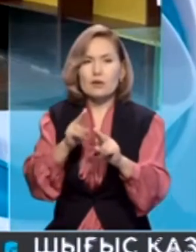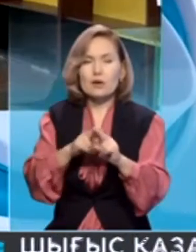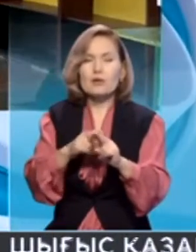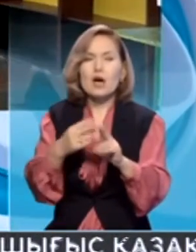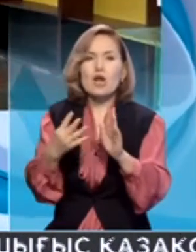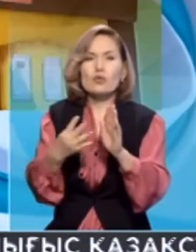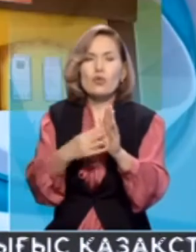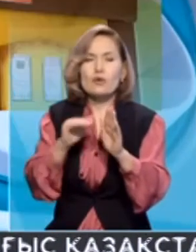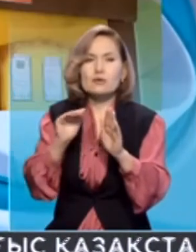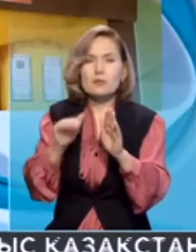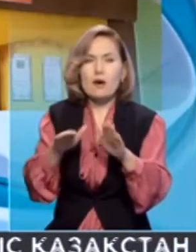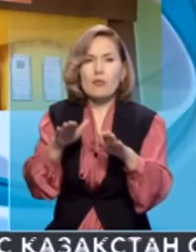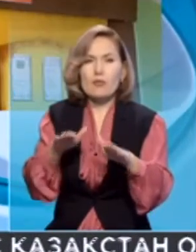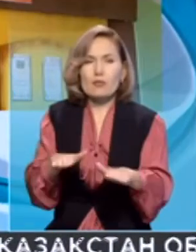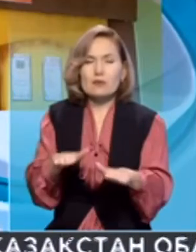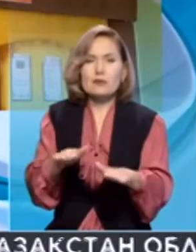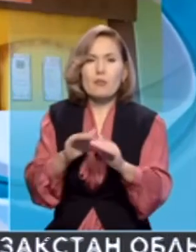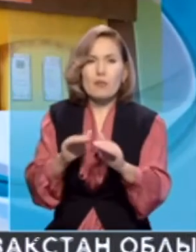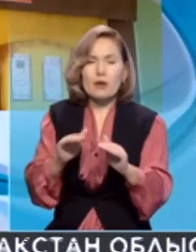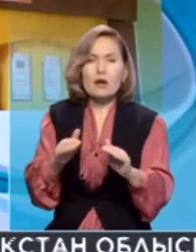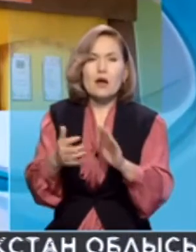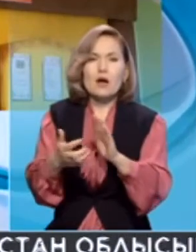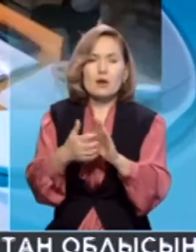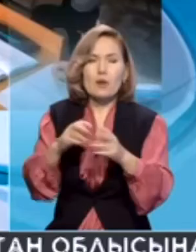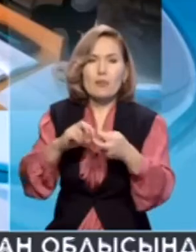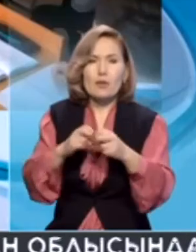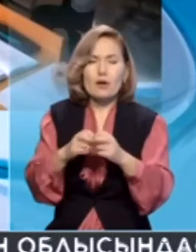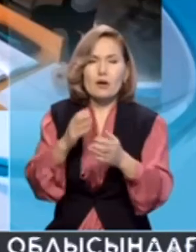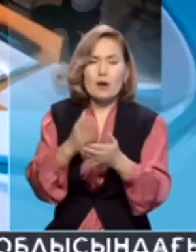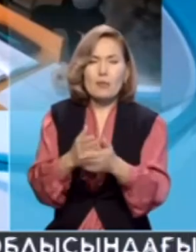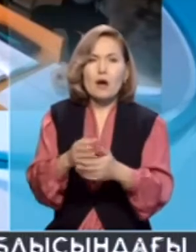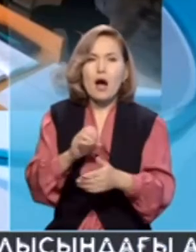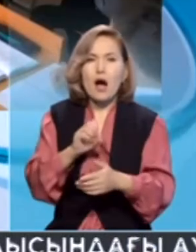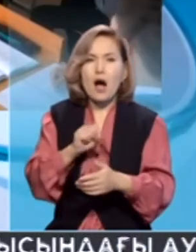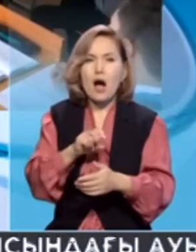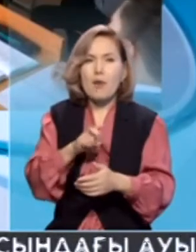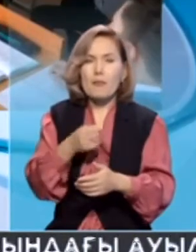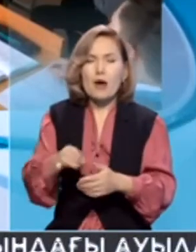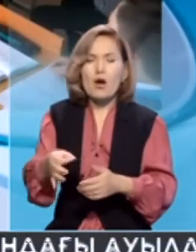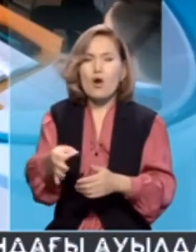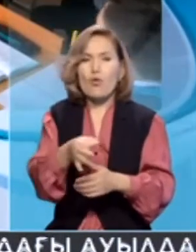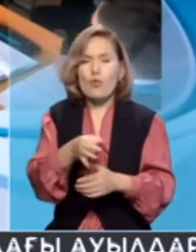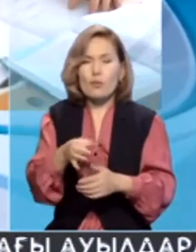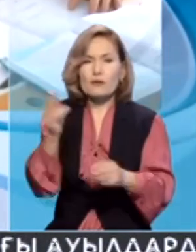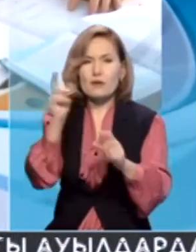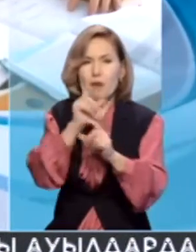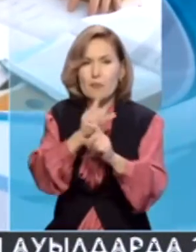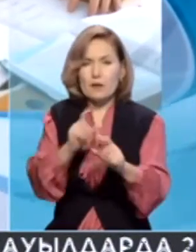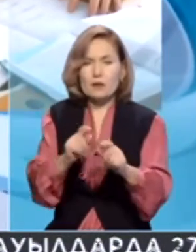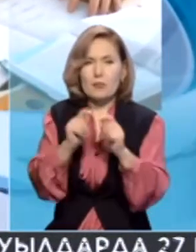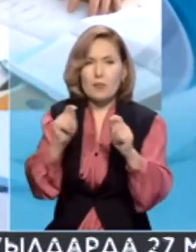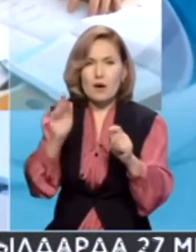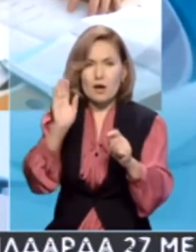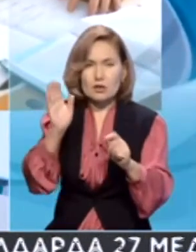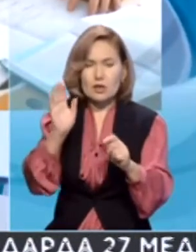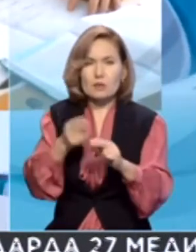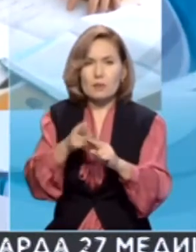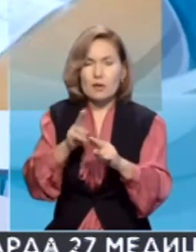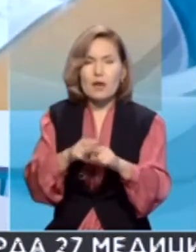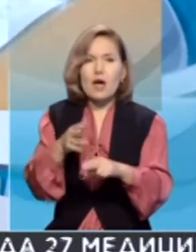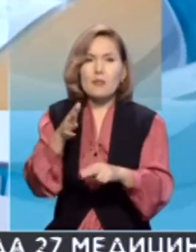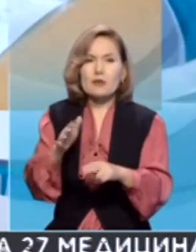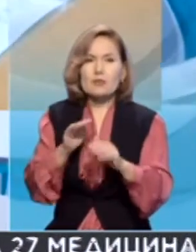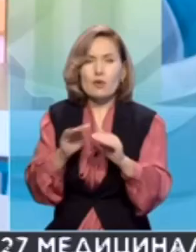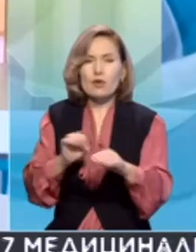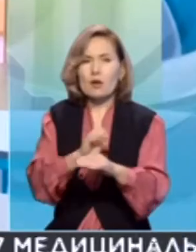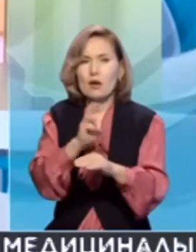жетіспейді. 2025 жылға дейін Абай облысында 11 мектеп салынады. Ол 5 мыңнан аса оқушыны